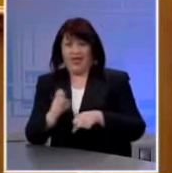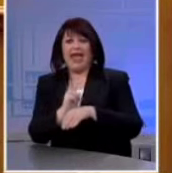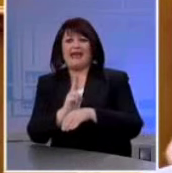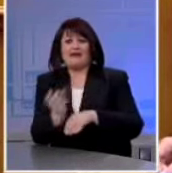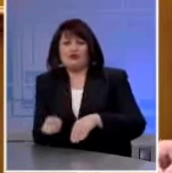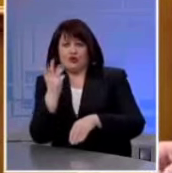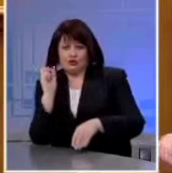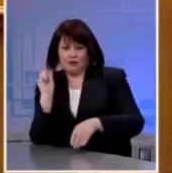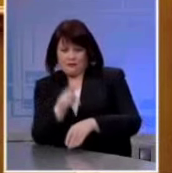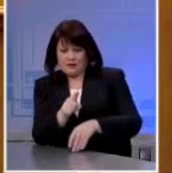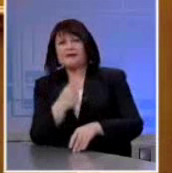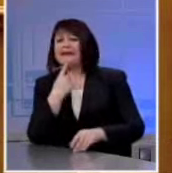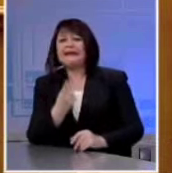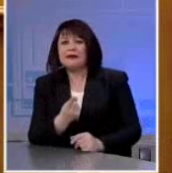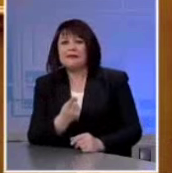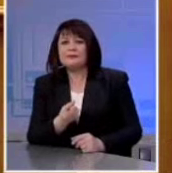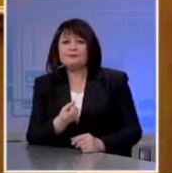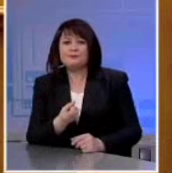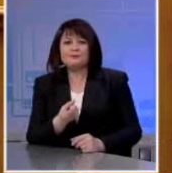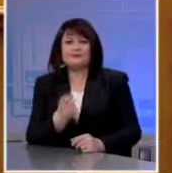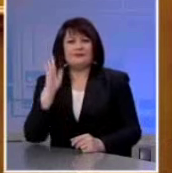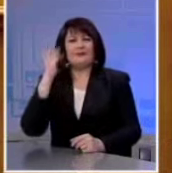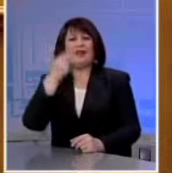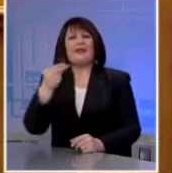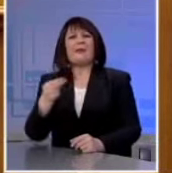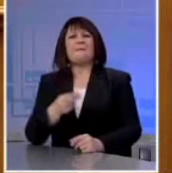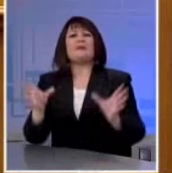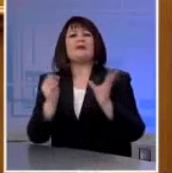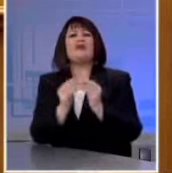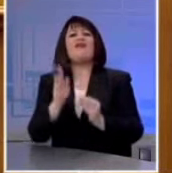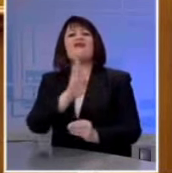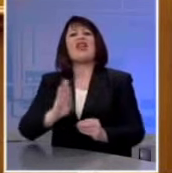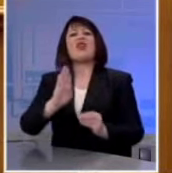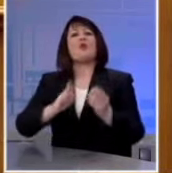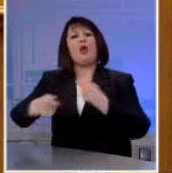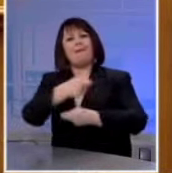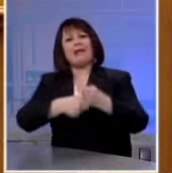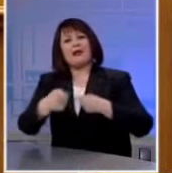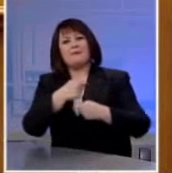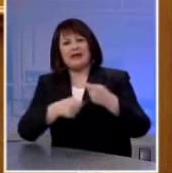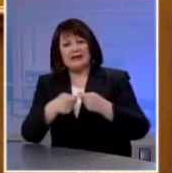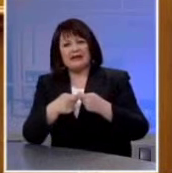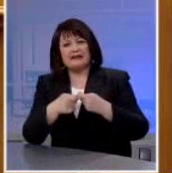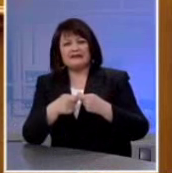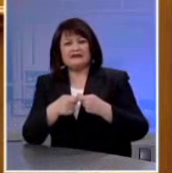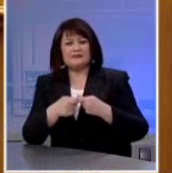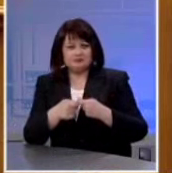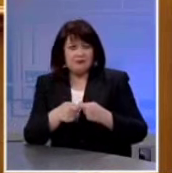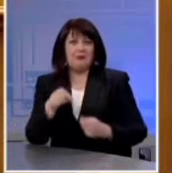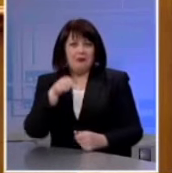έγγραφο ότι οι δικογραφίες της υποθέσης Βιεννόπουλου, που αποτελούν